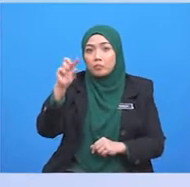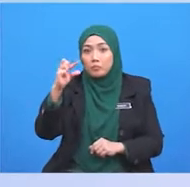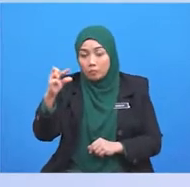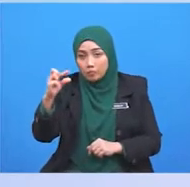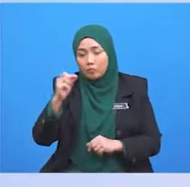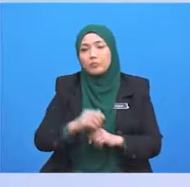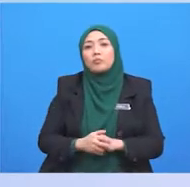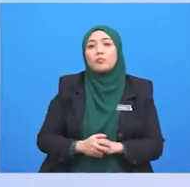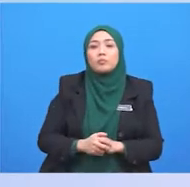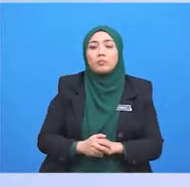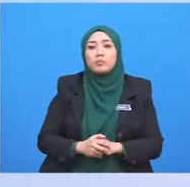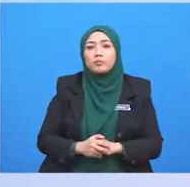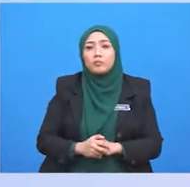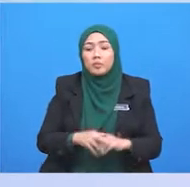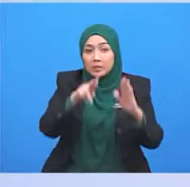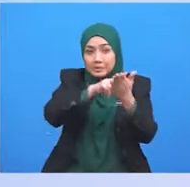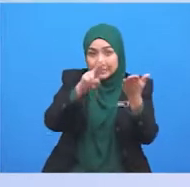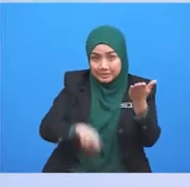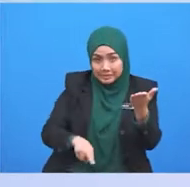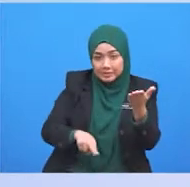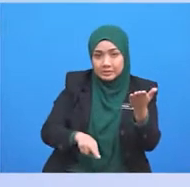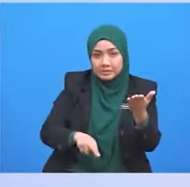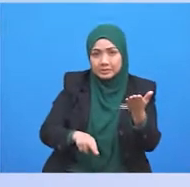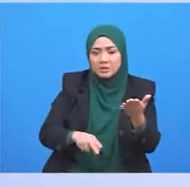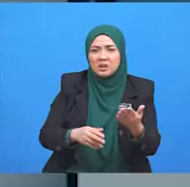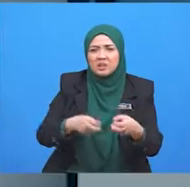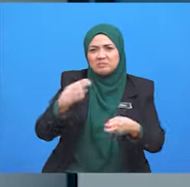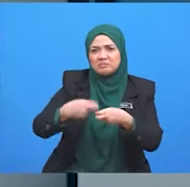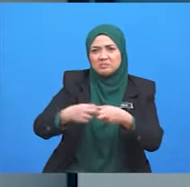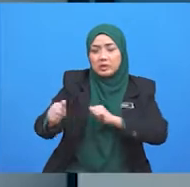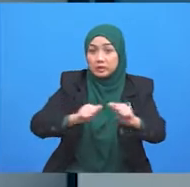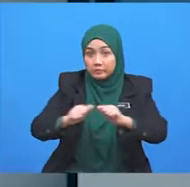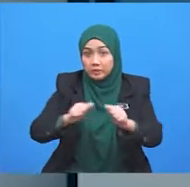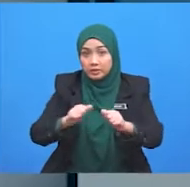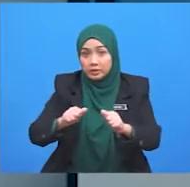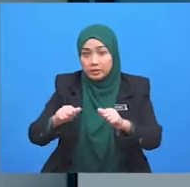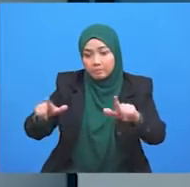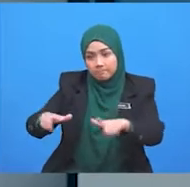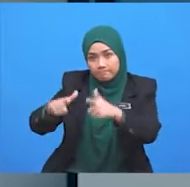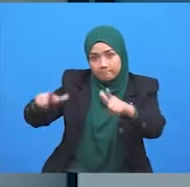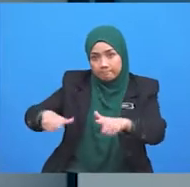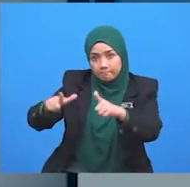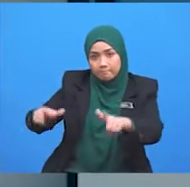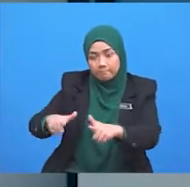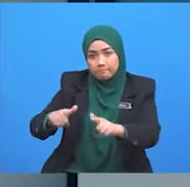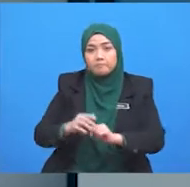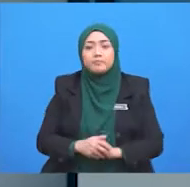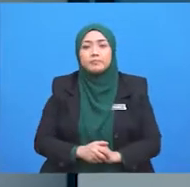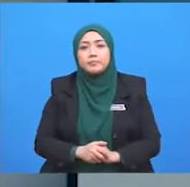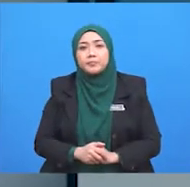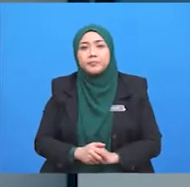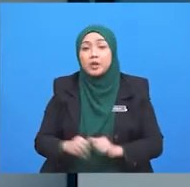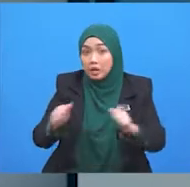rendah. Keadaan ini menyukarkan untuk menjalankan aktiviti pelombongan.